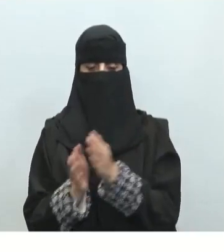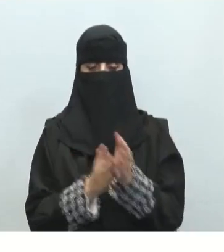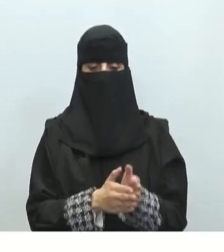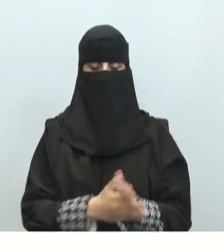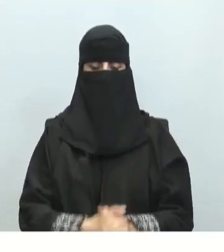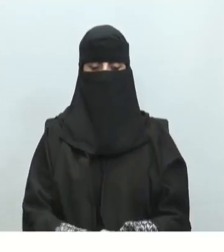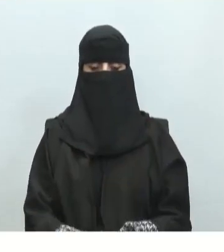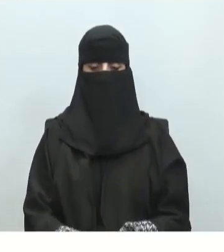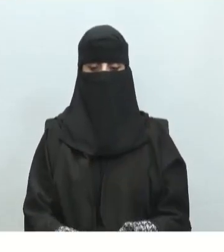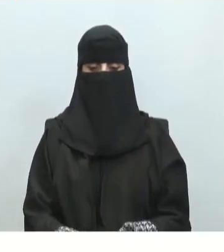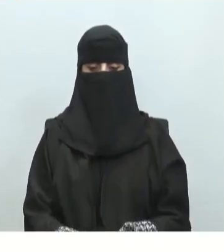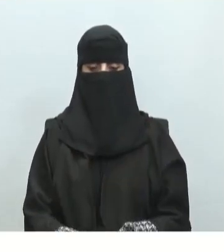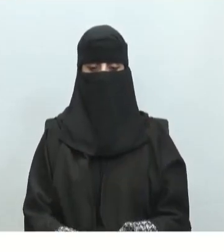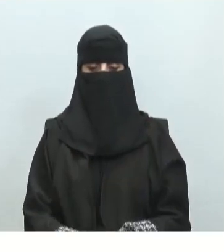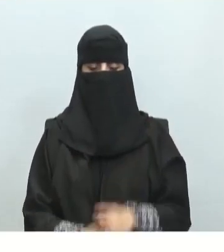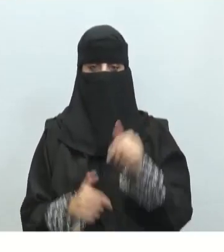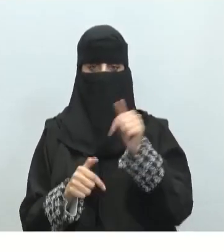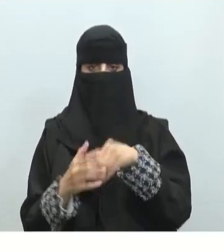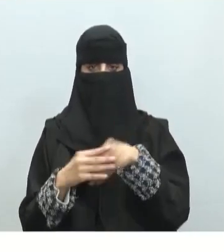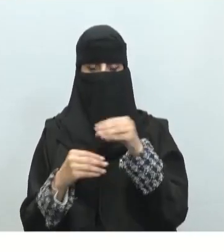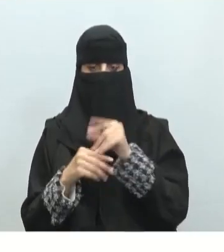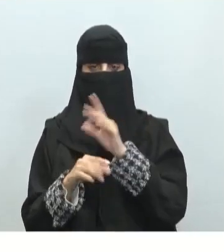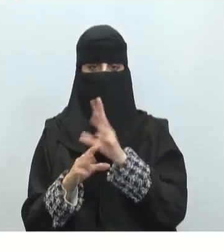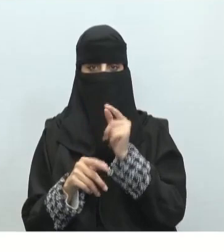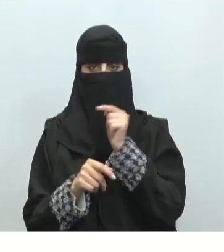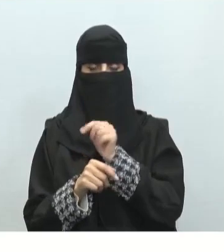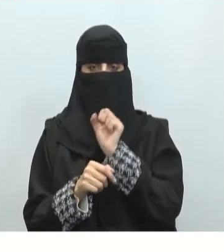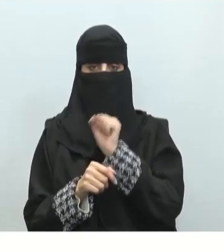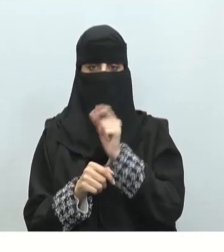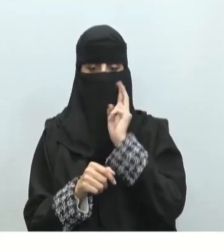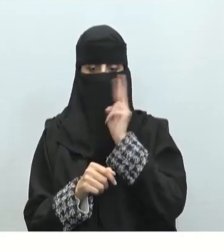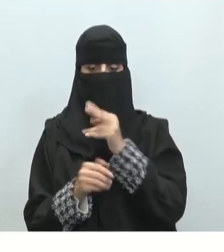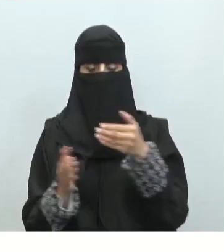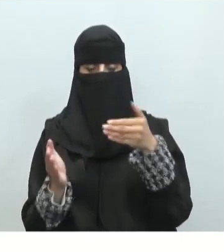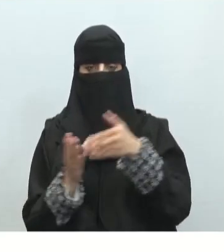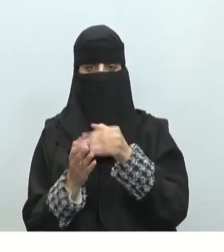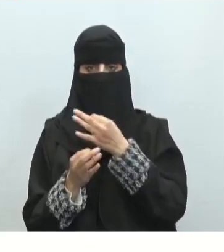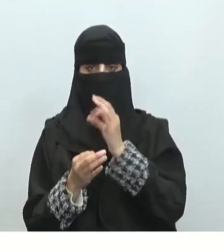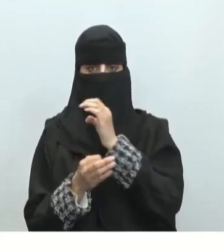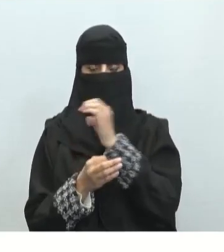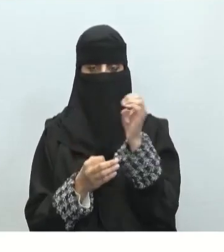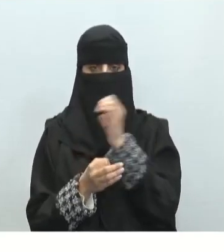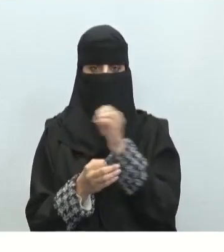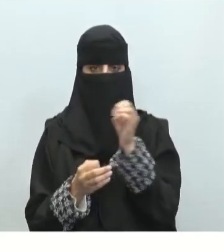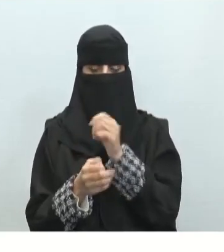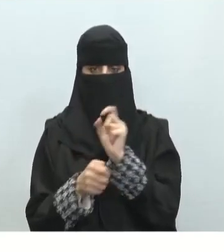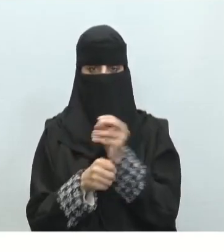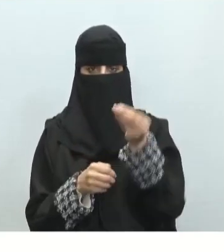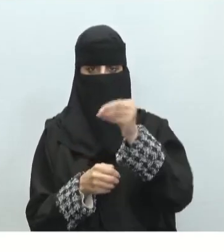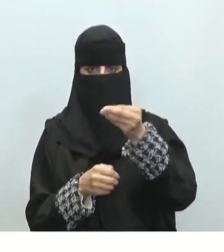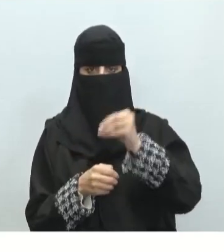اذا المهاره التي معنا اليوم هو ضبط والتعرف على العلامه